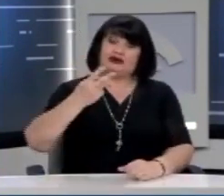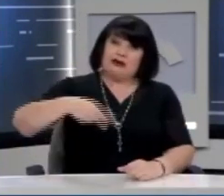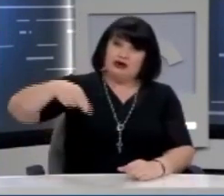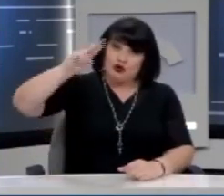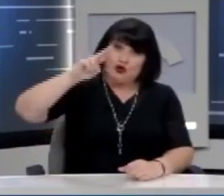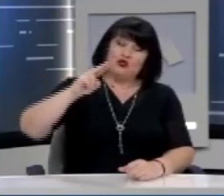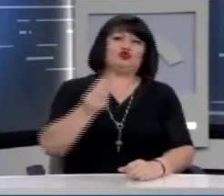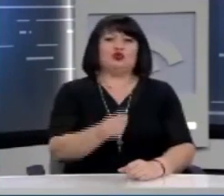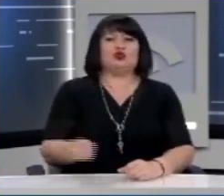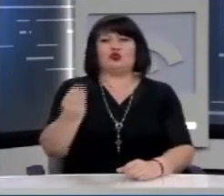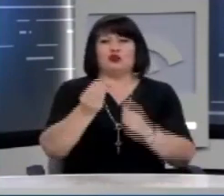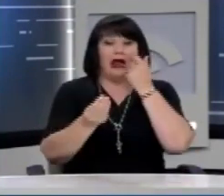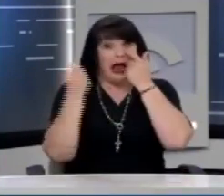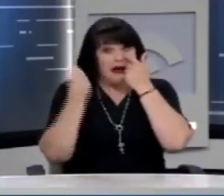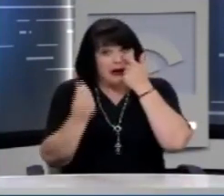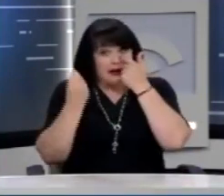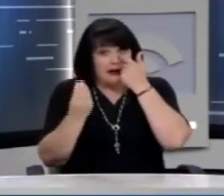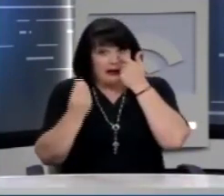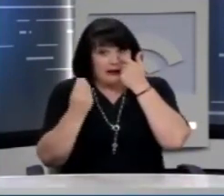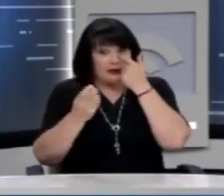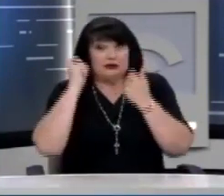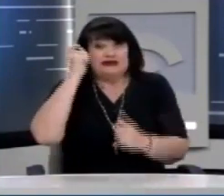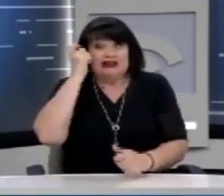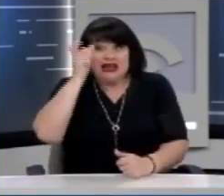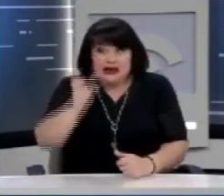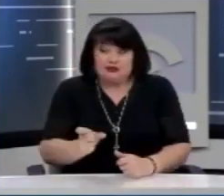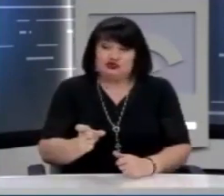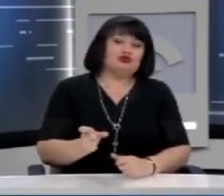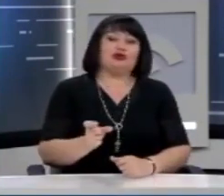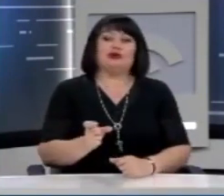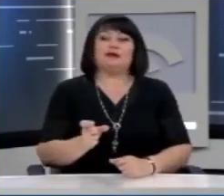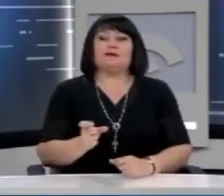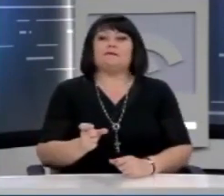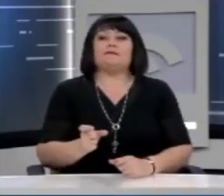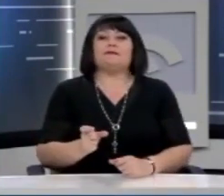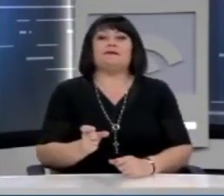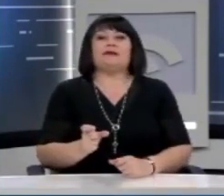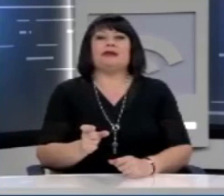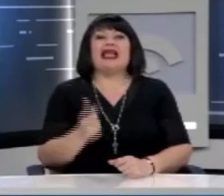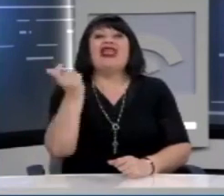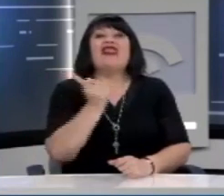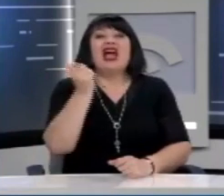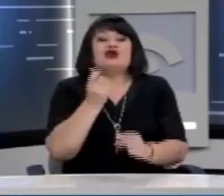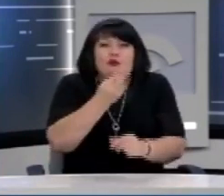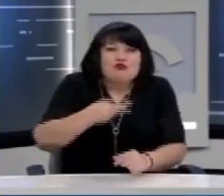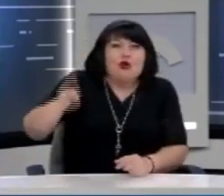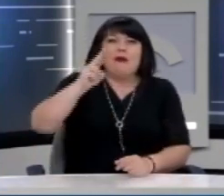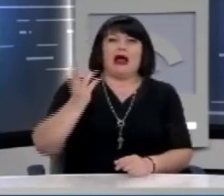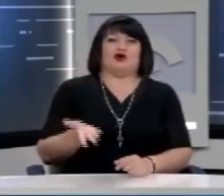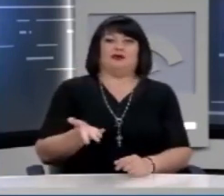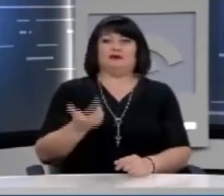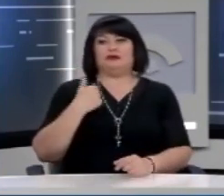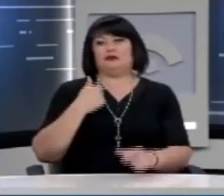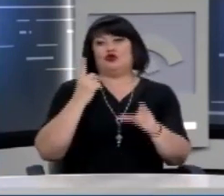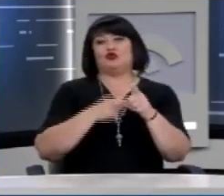που ξεπερνούν, αν είναι δυνατόν δηλαδή να το σκεφτεί κανείς άνθρωπος, ακόμα και το ίδιο αρχικό ποσό του δανείου? Το